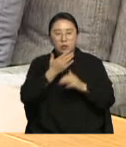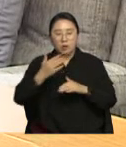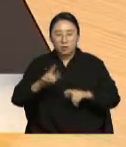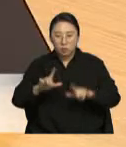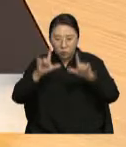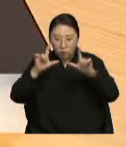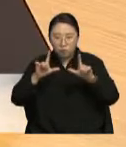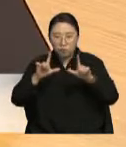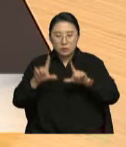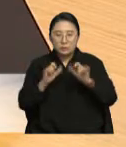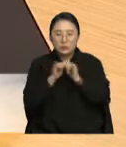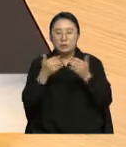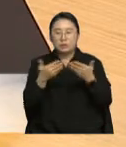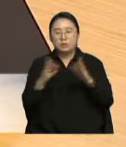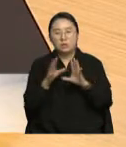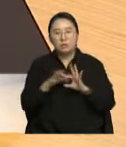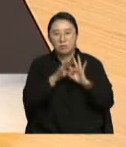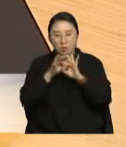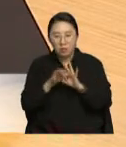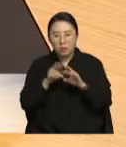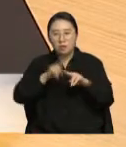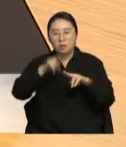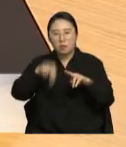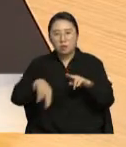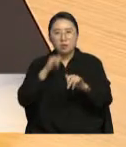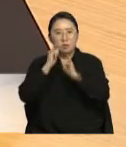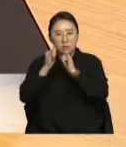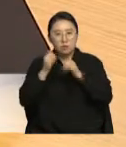측도 시민단체와 연계해 사퇴 촉구